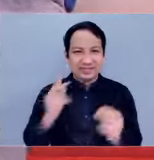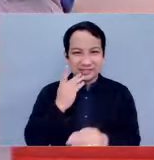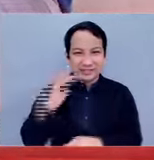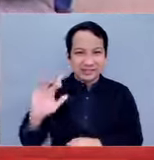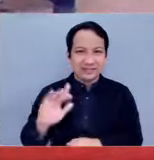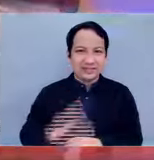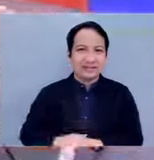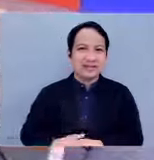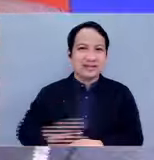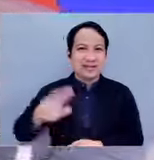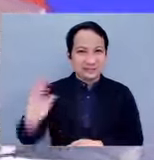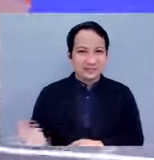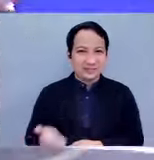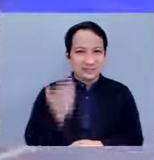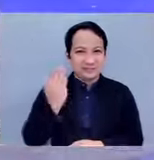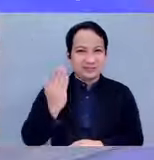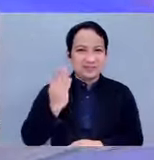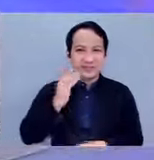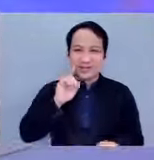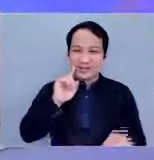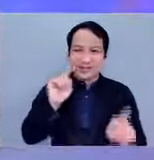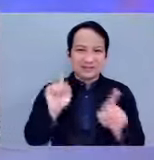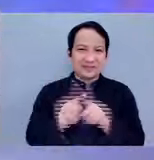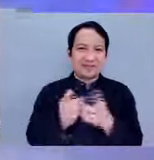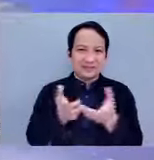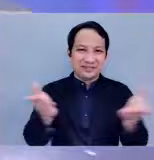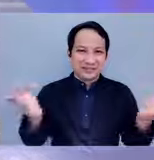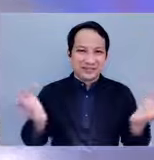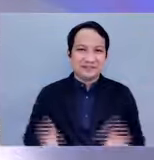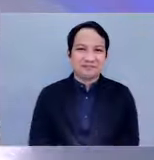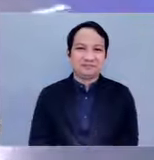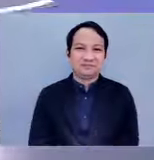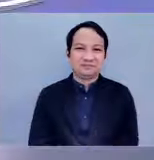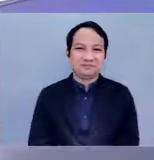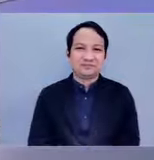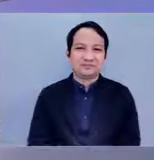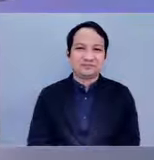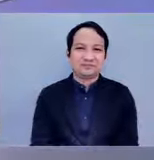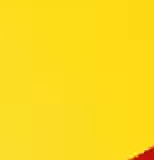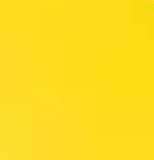kasalo ang... Good morning, kapatid!